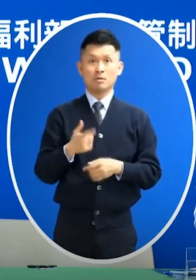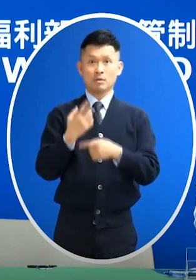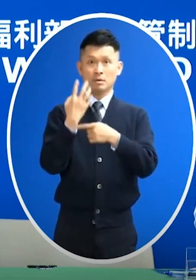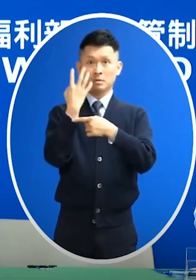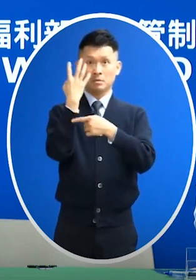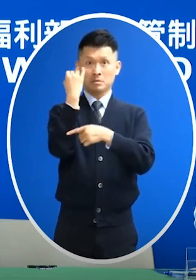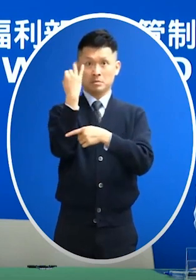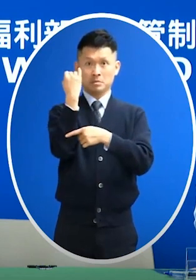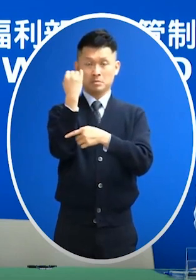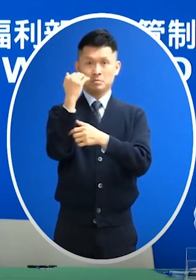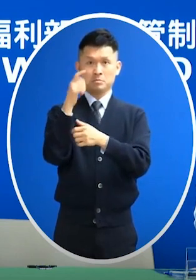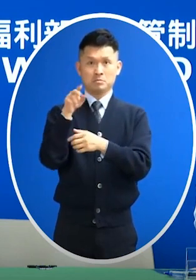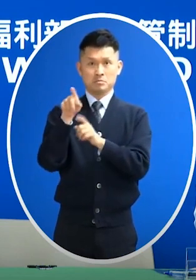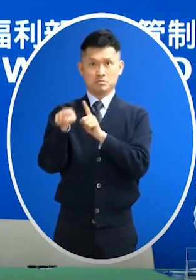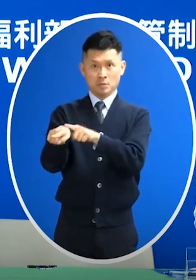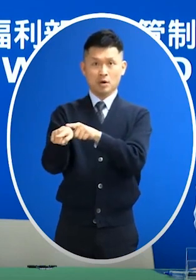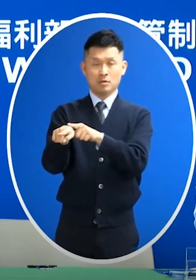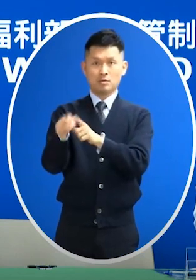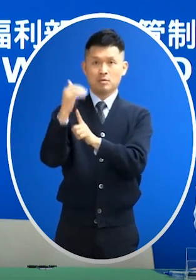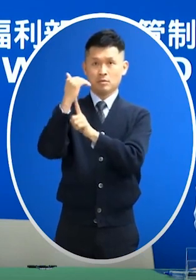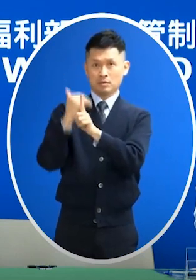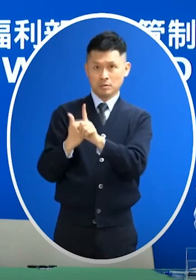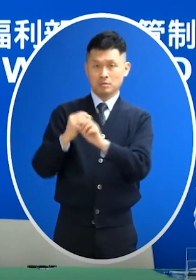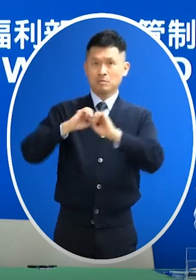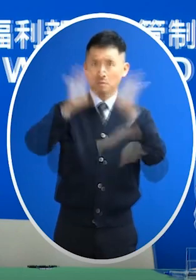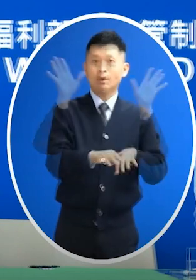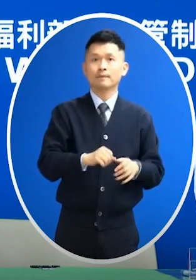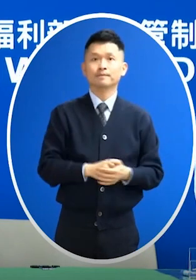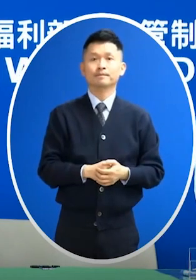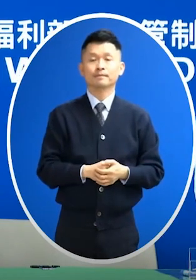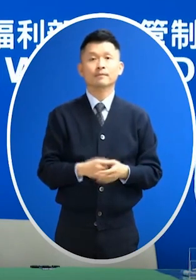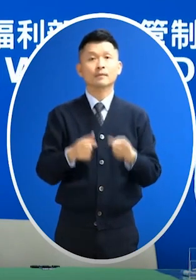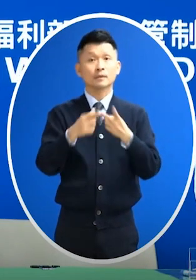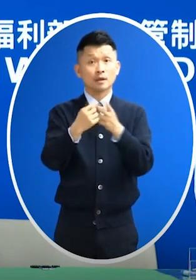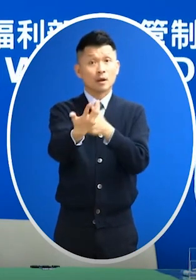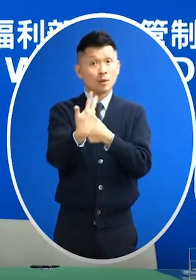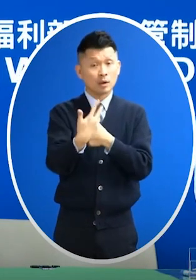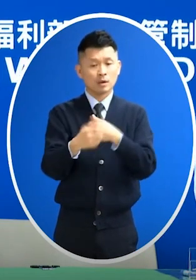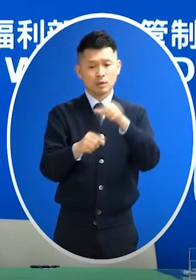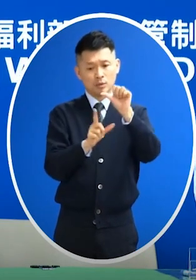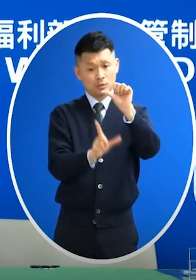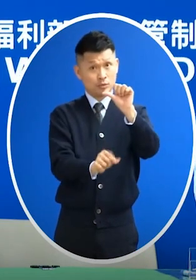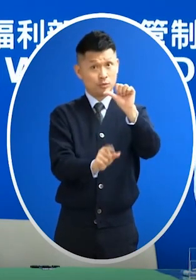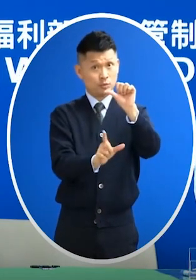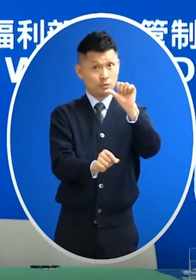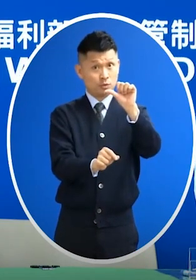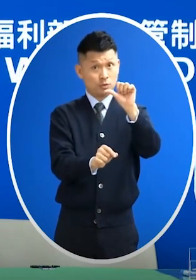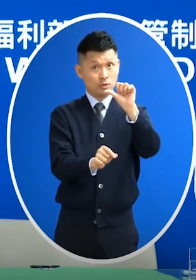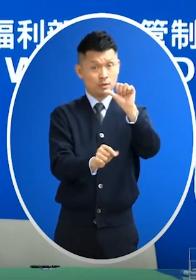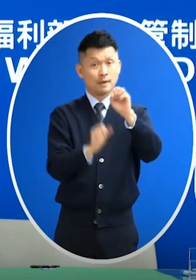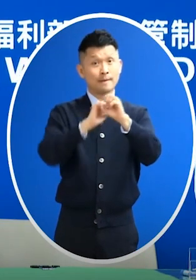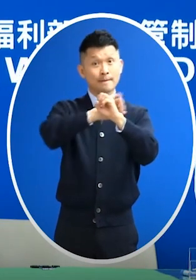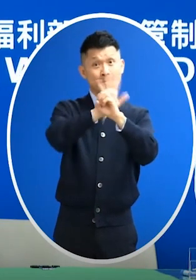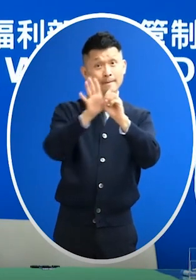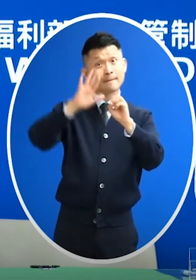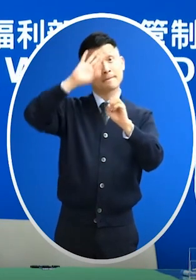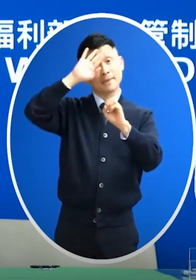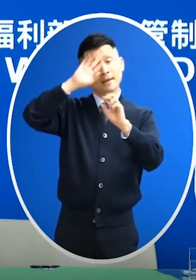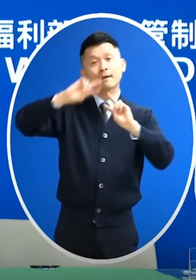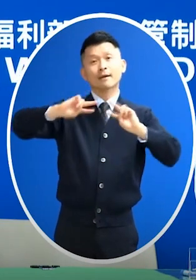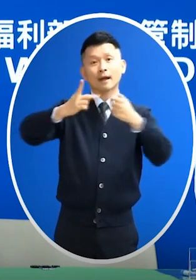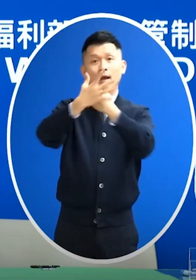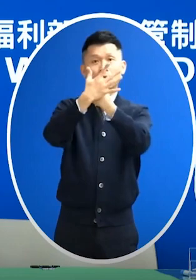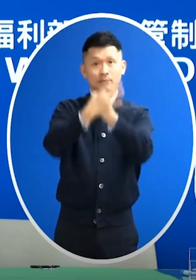字，我们才会去做进一步的这个宣布。这样有没有可能在5月把这个新冠肺炎改